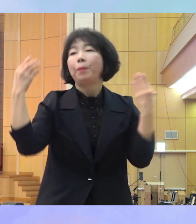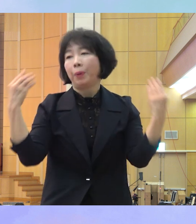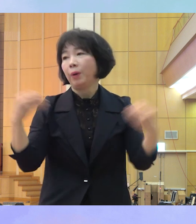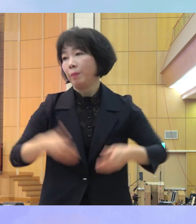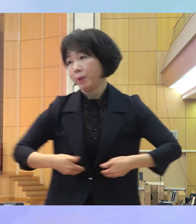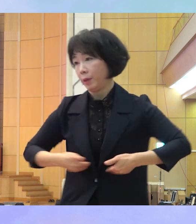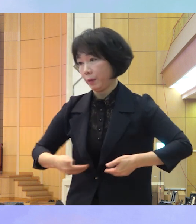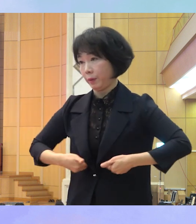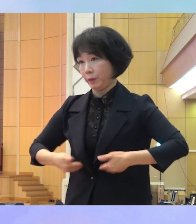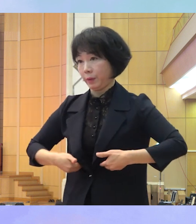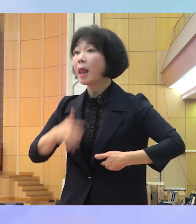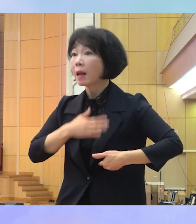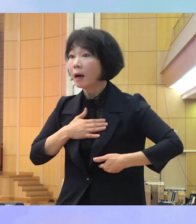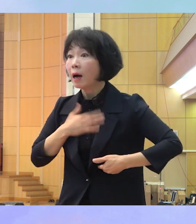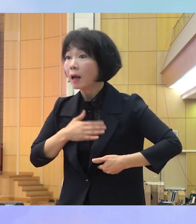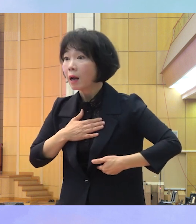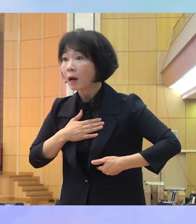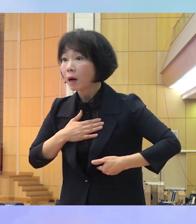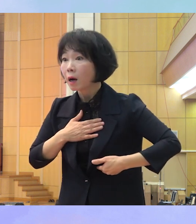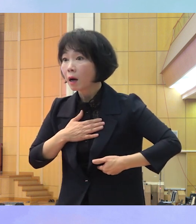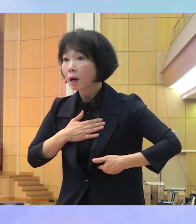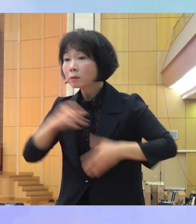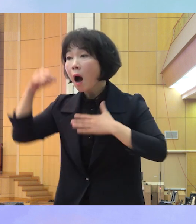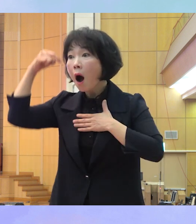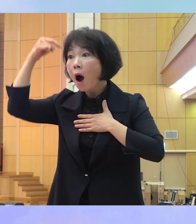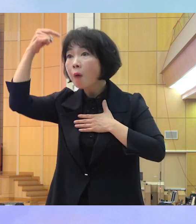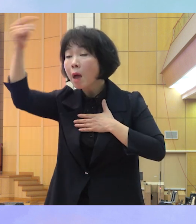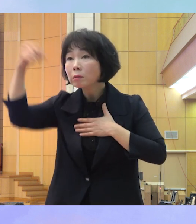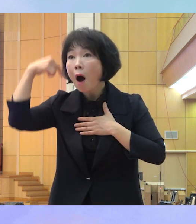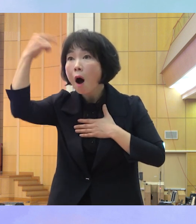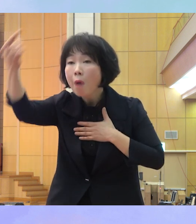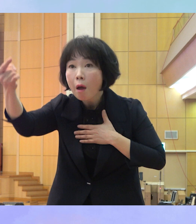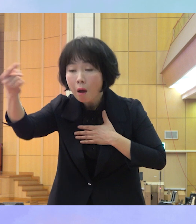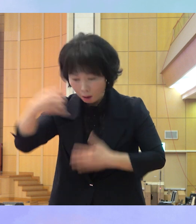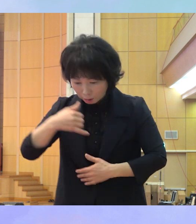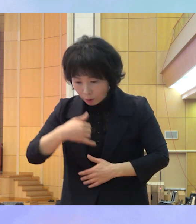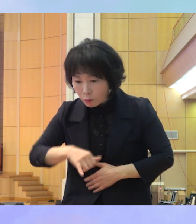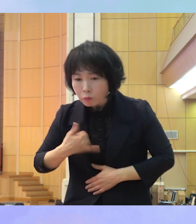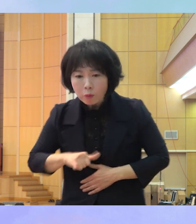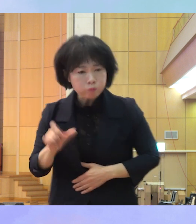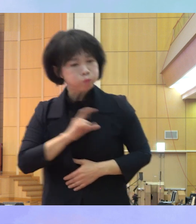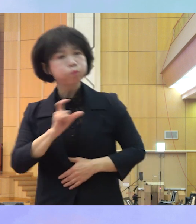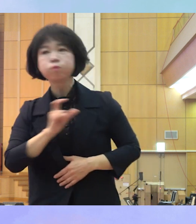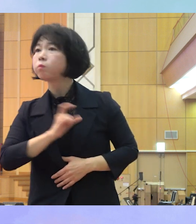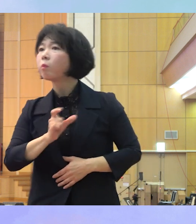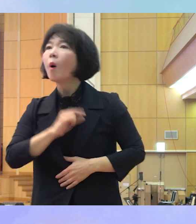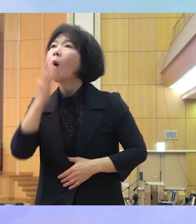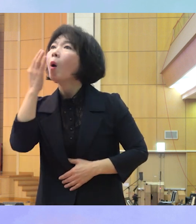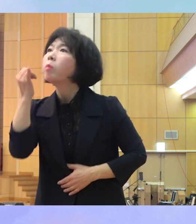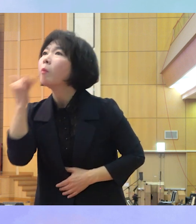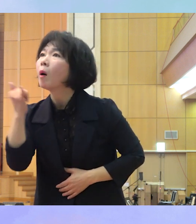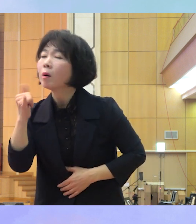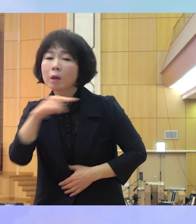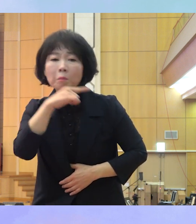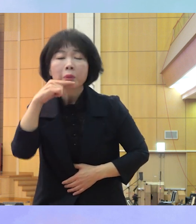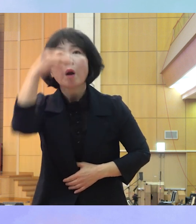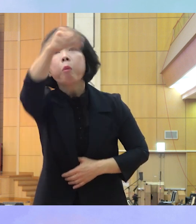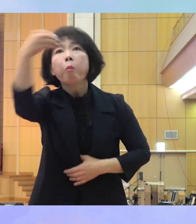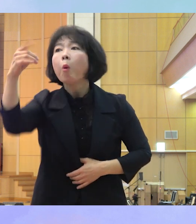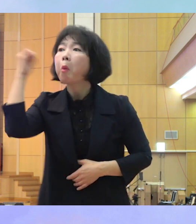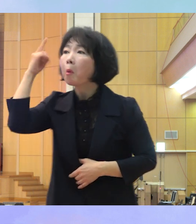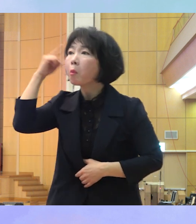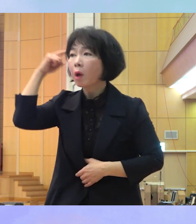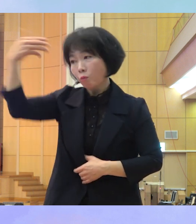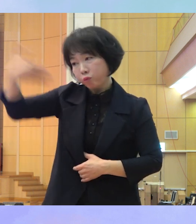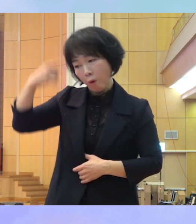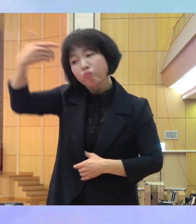것이요. 그럼 나중에 그 이후에 자녀들이 물어볼 거 아니에요. 왜 유월절 때 그렇게 했대요?